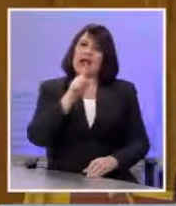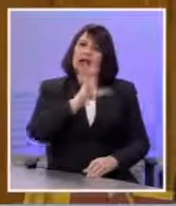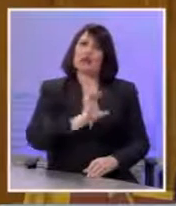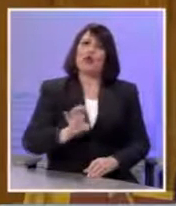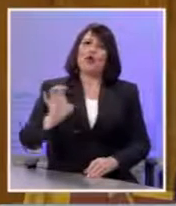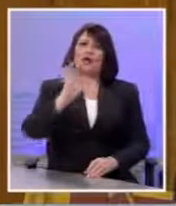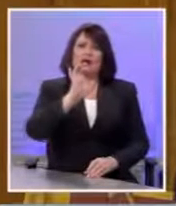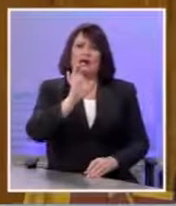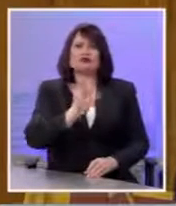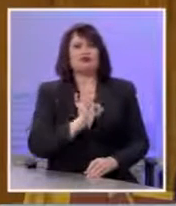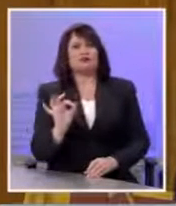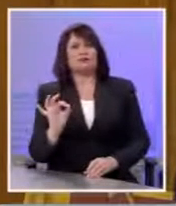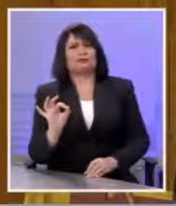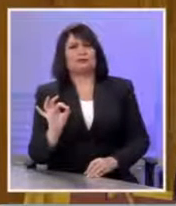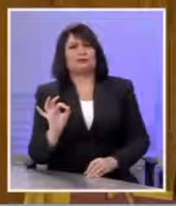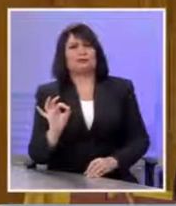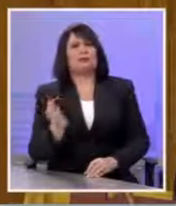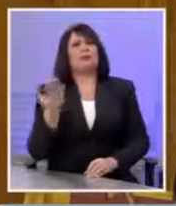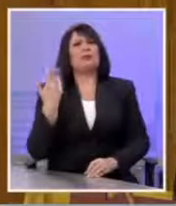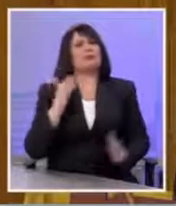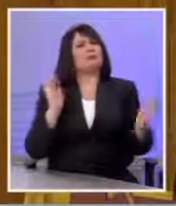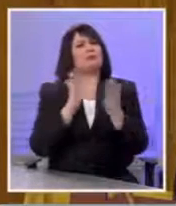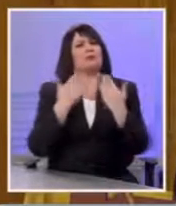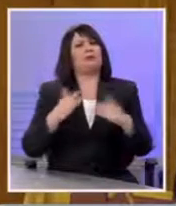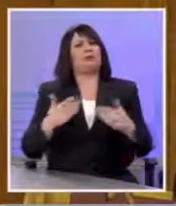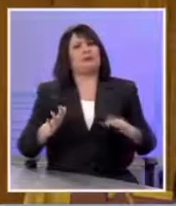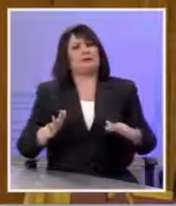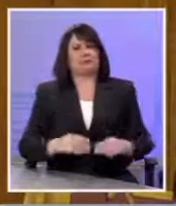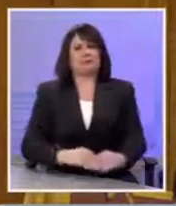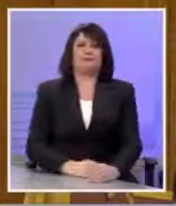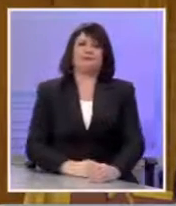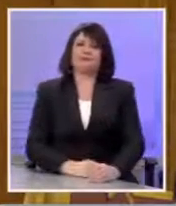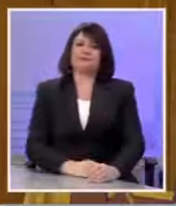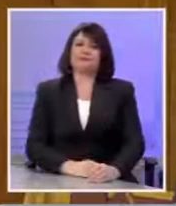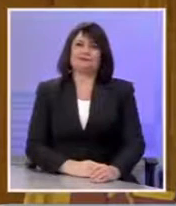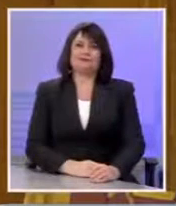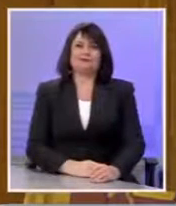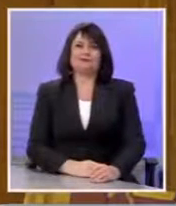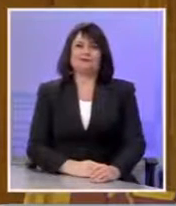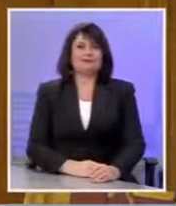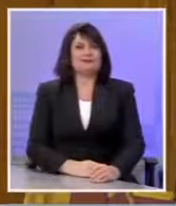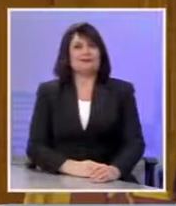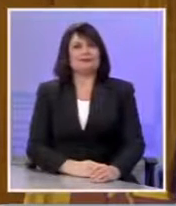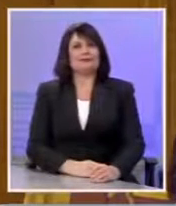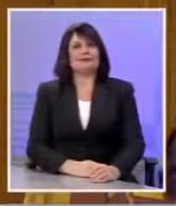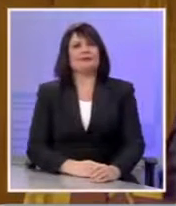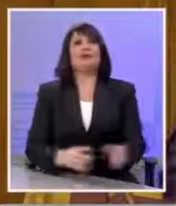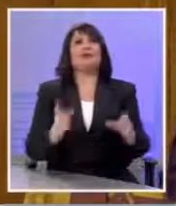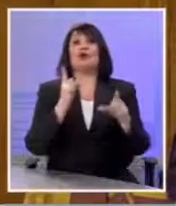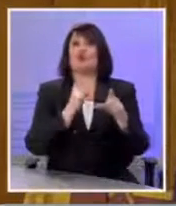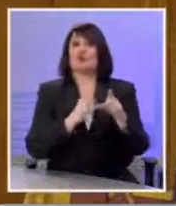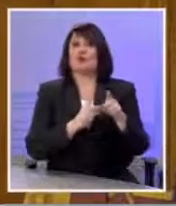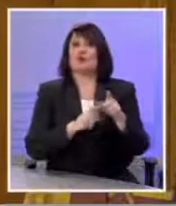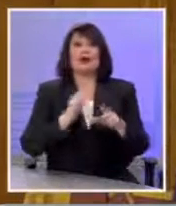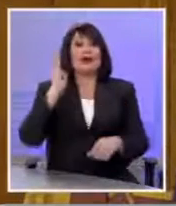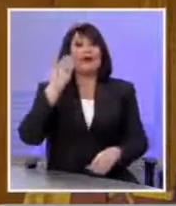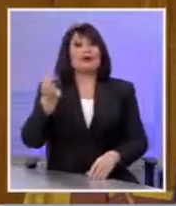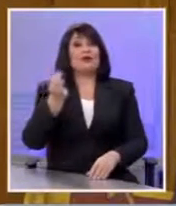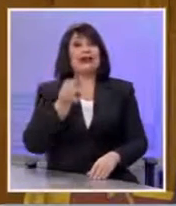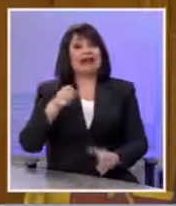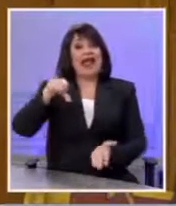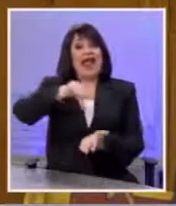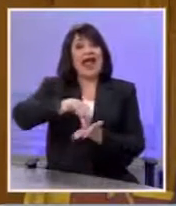έχουν προπολού αντιμετωπιστεί. Είναι αυτά που και το Κομμουνιστικό Κόμμα Ελλάδας κάποτε ονόμαζε